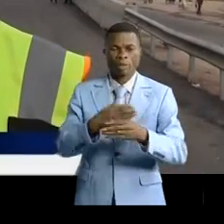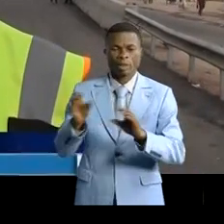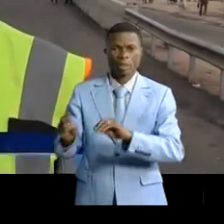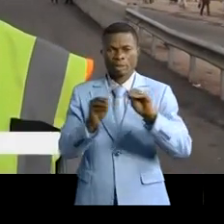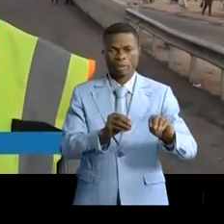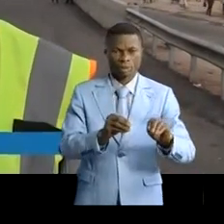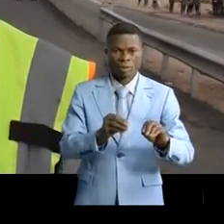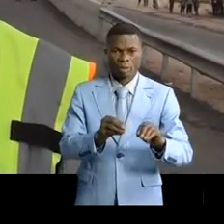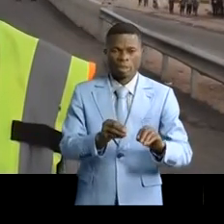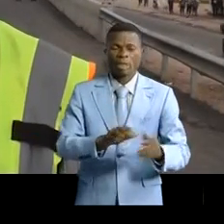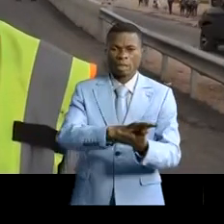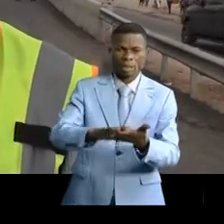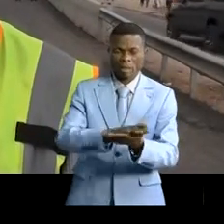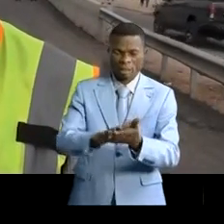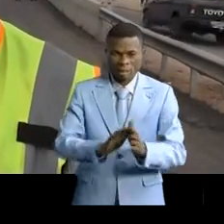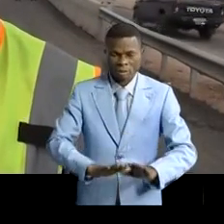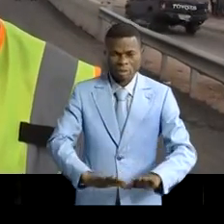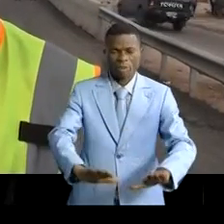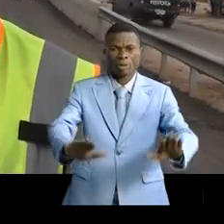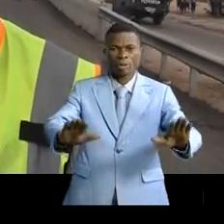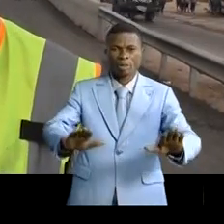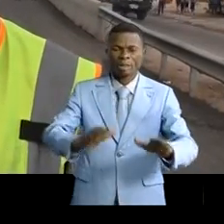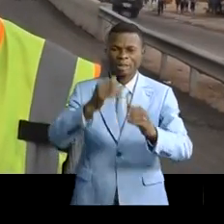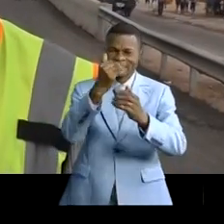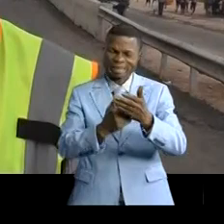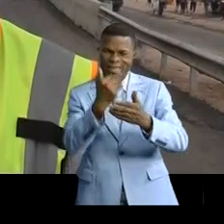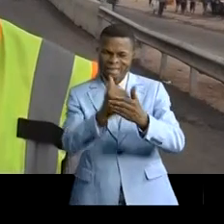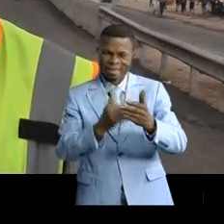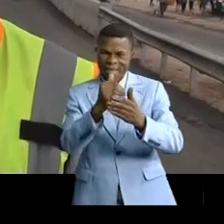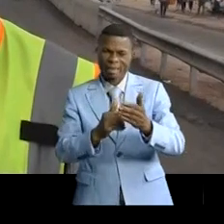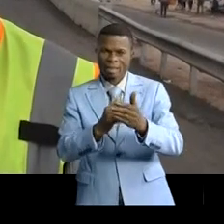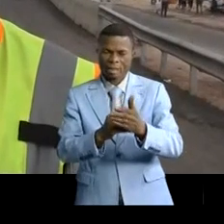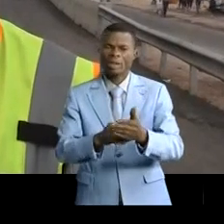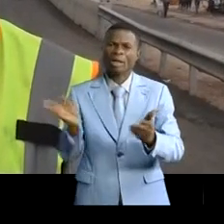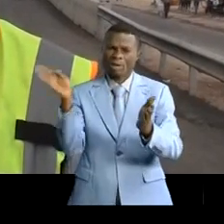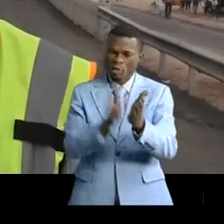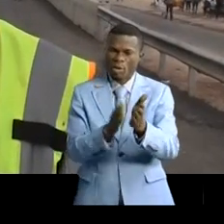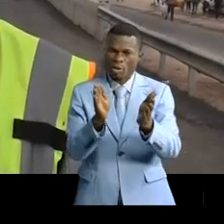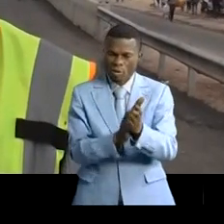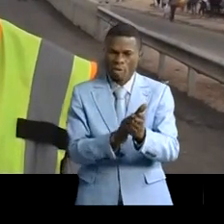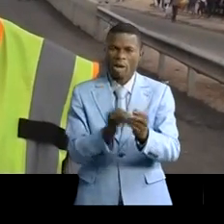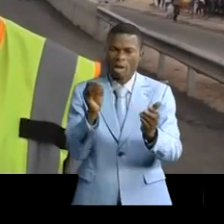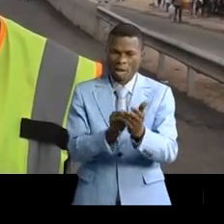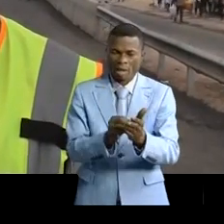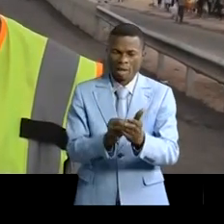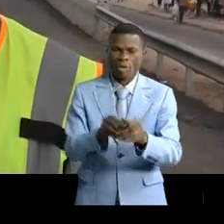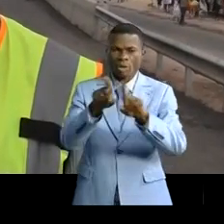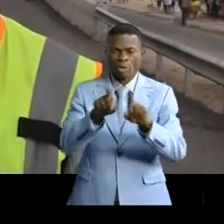placer les enrobés, il y a eu des égratignures qu'il faudrait colmater avec du